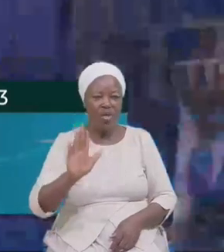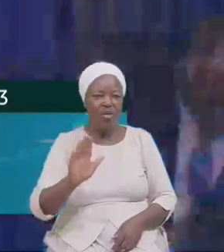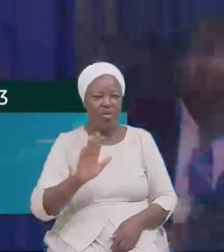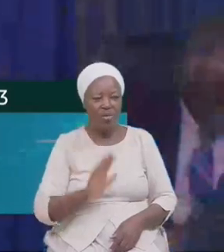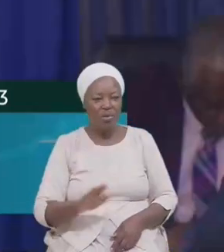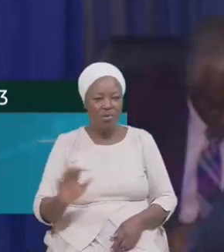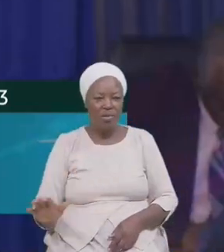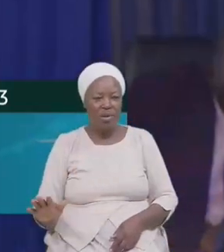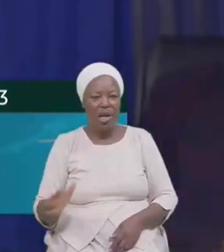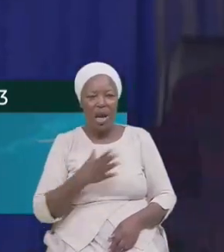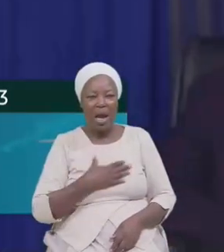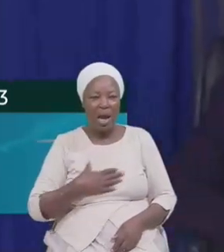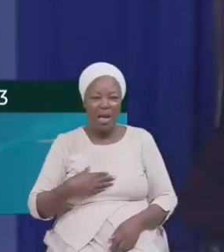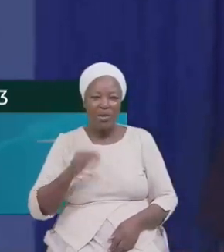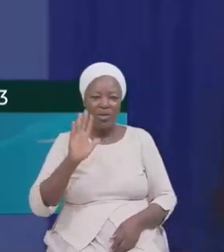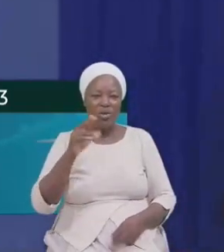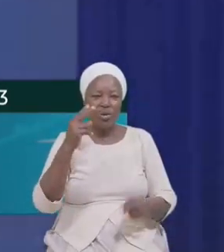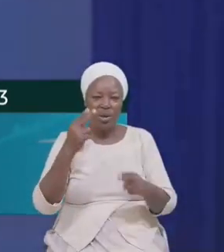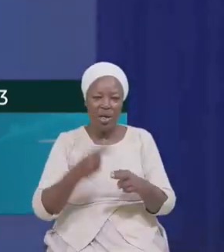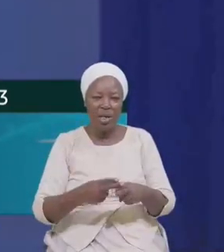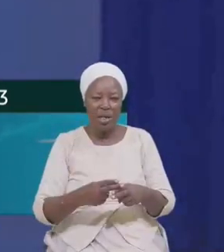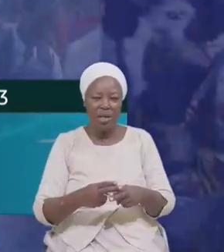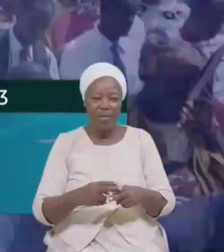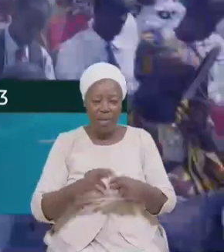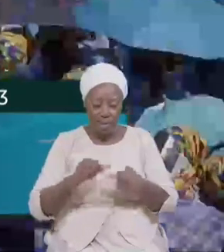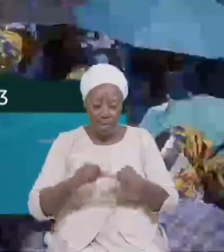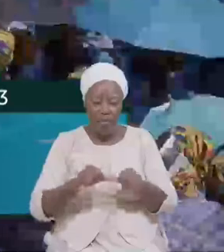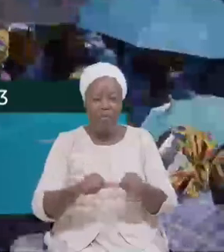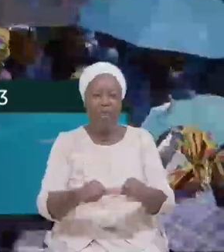votre postérité et votre nom.